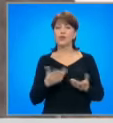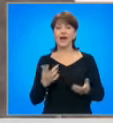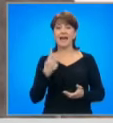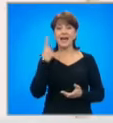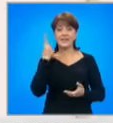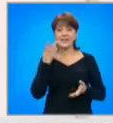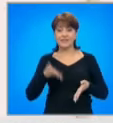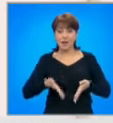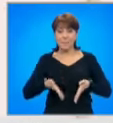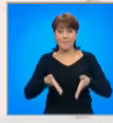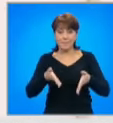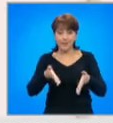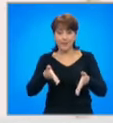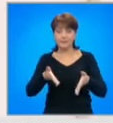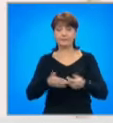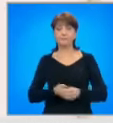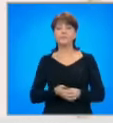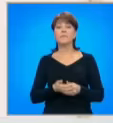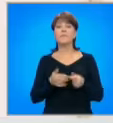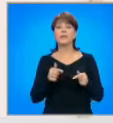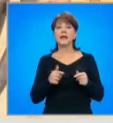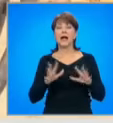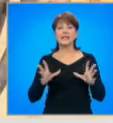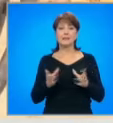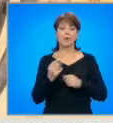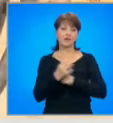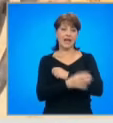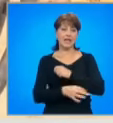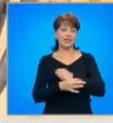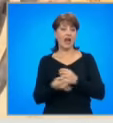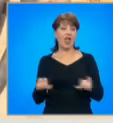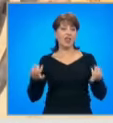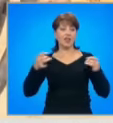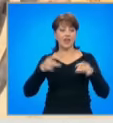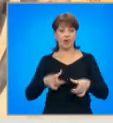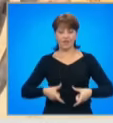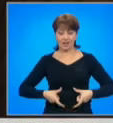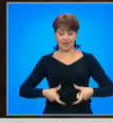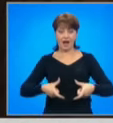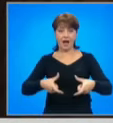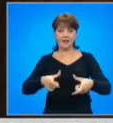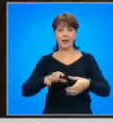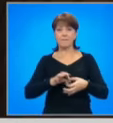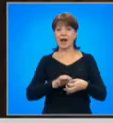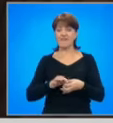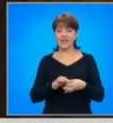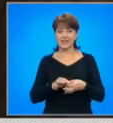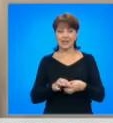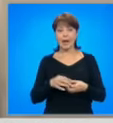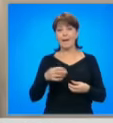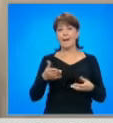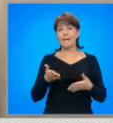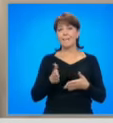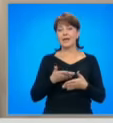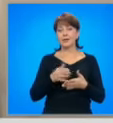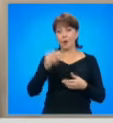път за доставка на природен газ към страната ни. Така започна историята на новия интерконектор между България и Гърция. Пътя